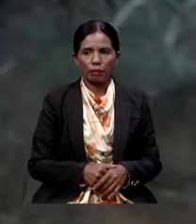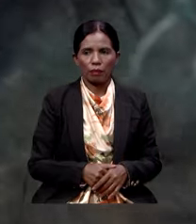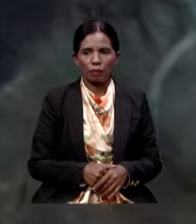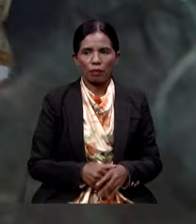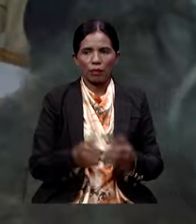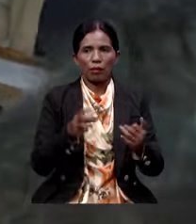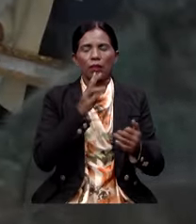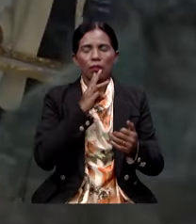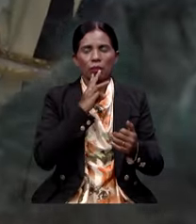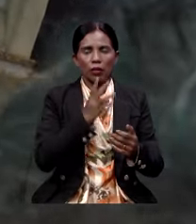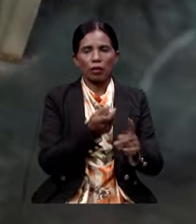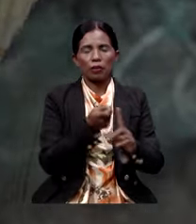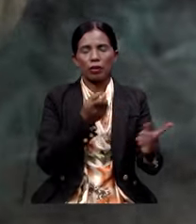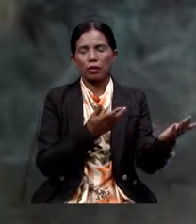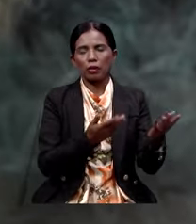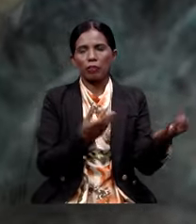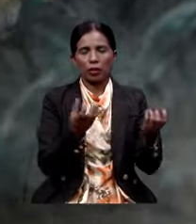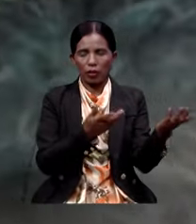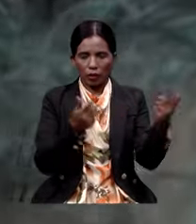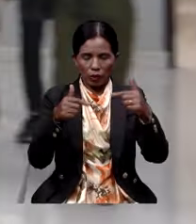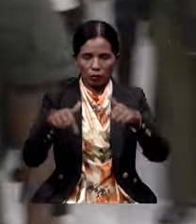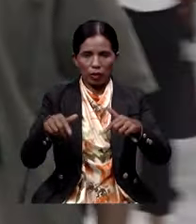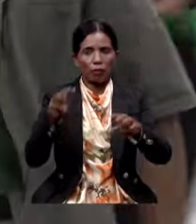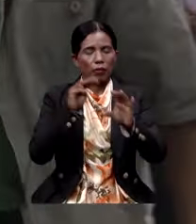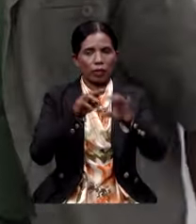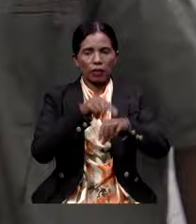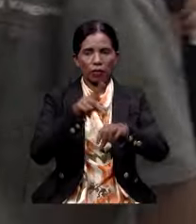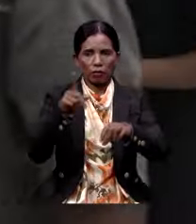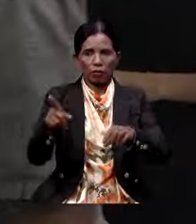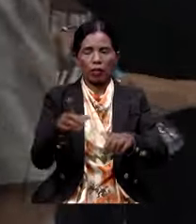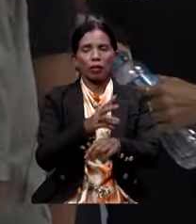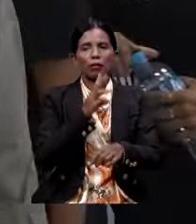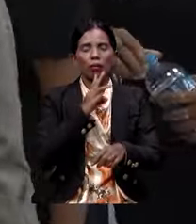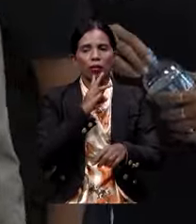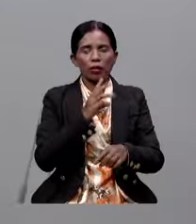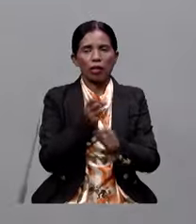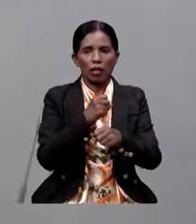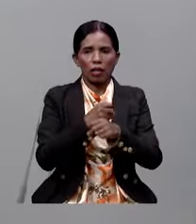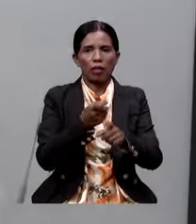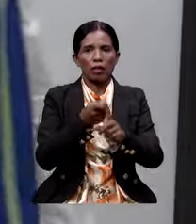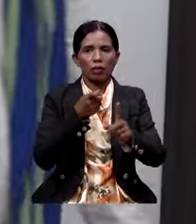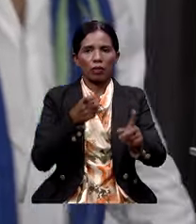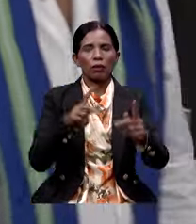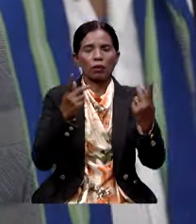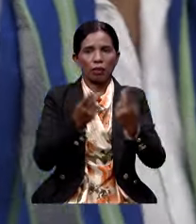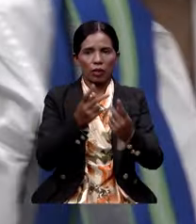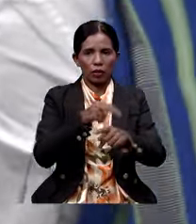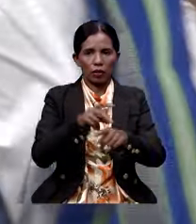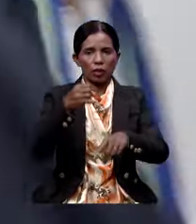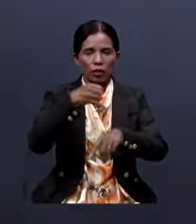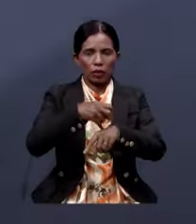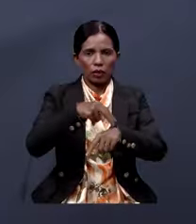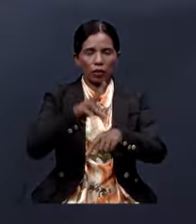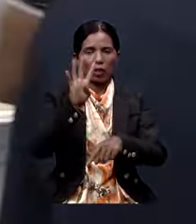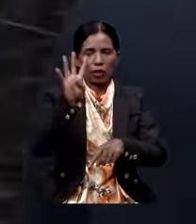Dadaung ne be importaru barak maksei sirkula ia merkadu nasional, mai beho produção B ne be produso na husi empresa nasional no internasional hat